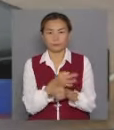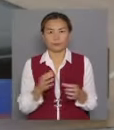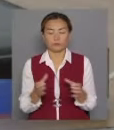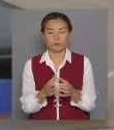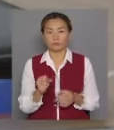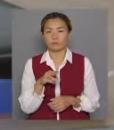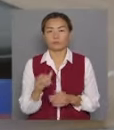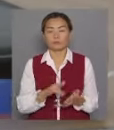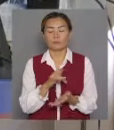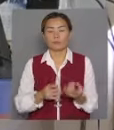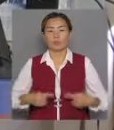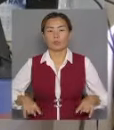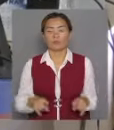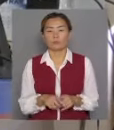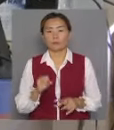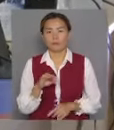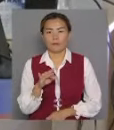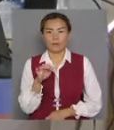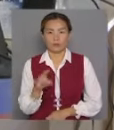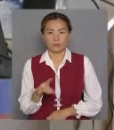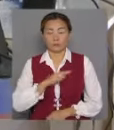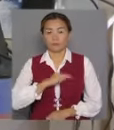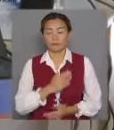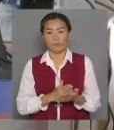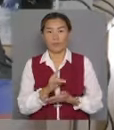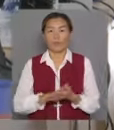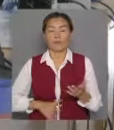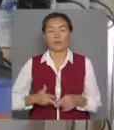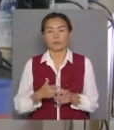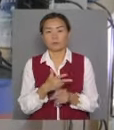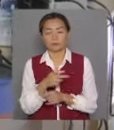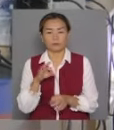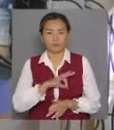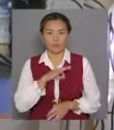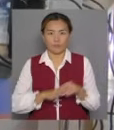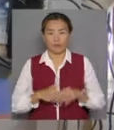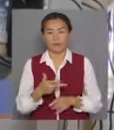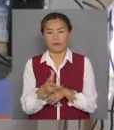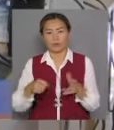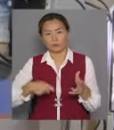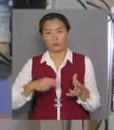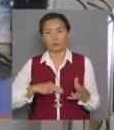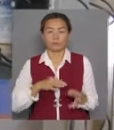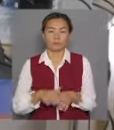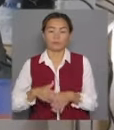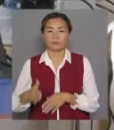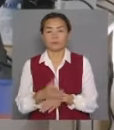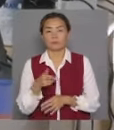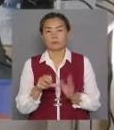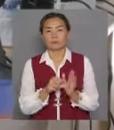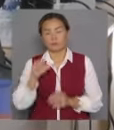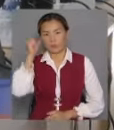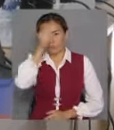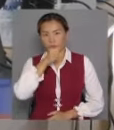қоғамының Атырау облыстық филиалына бутафор қызметіне қабылданып, кейін бейнеқор меңгерушісі, эфир режиссері қызметтерін атқарған.